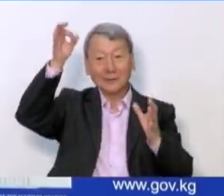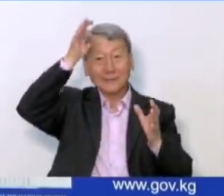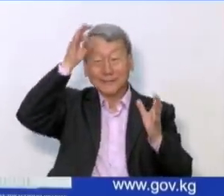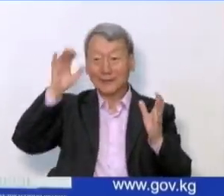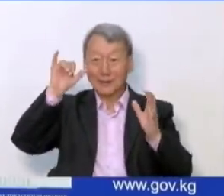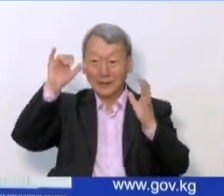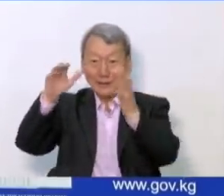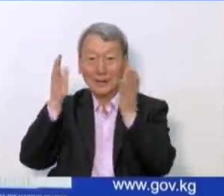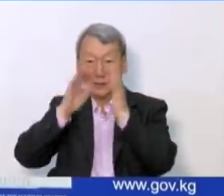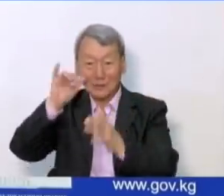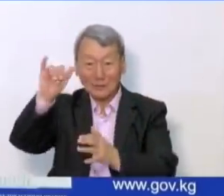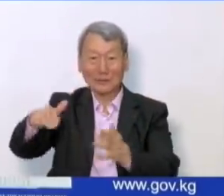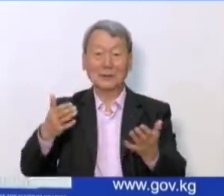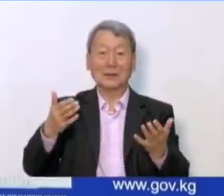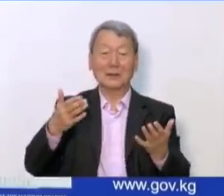жактарга мына